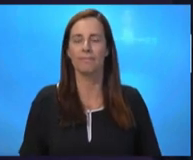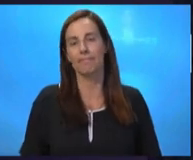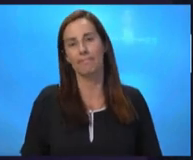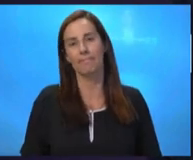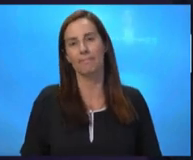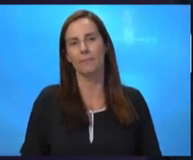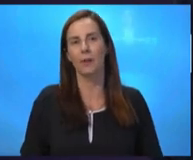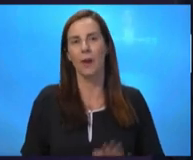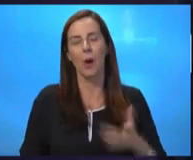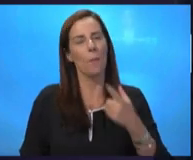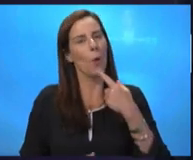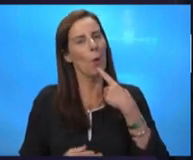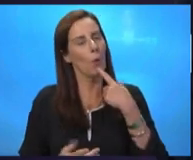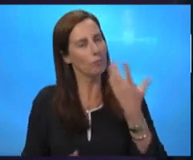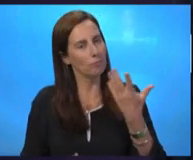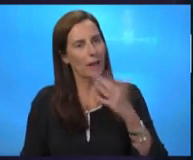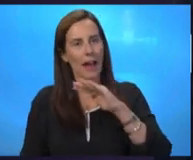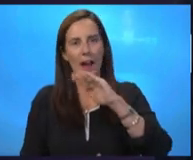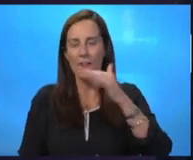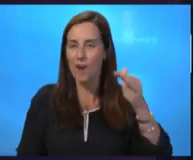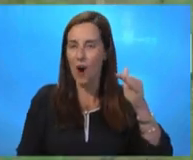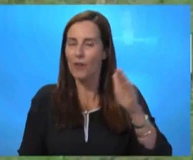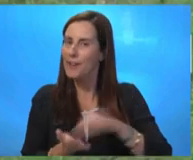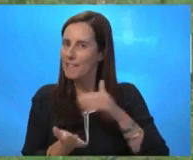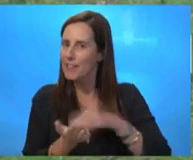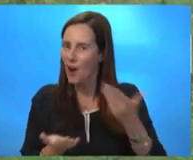בואו נדבר על גבעות וגבינות.